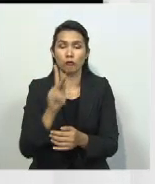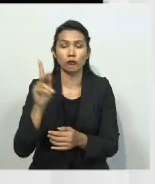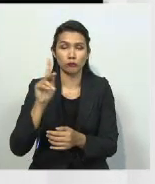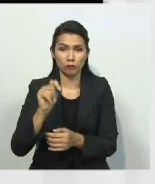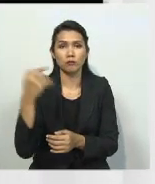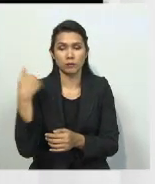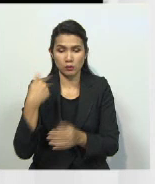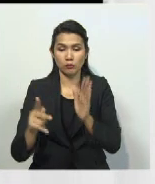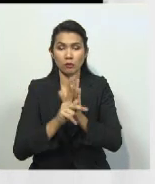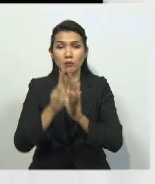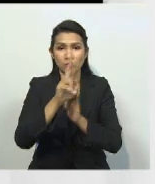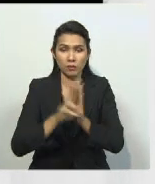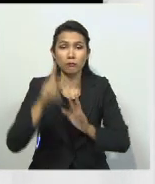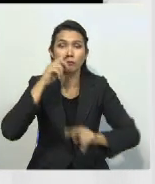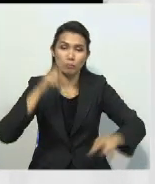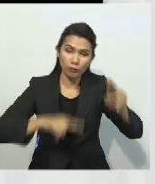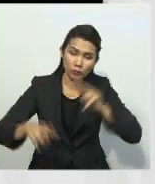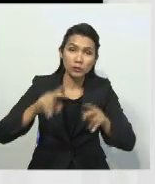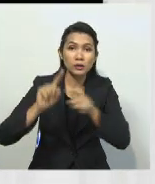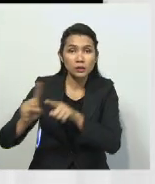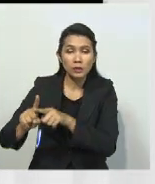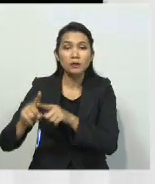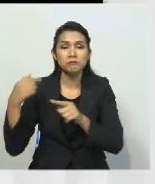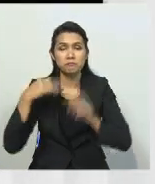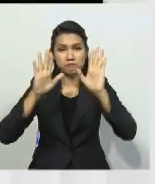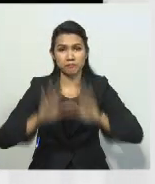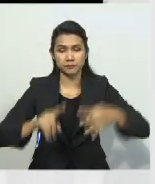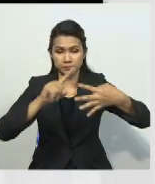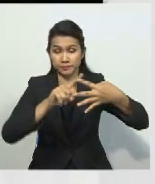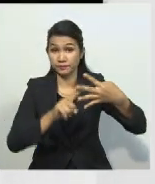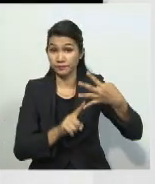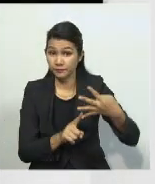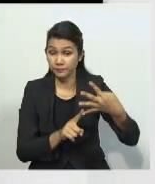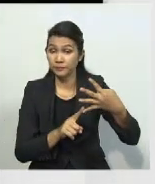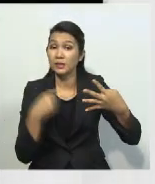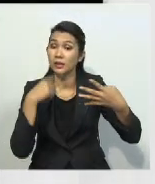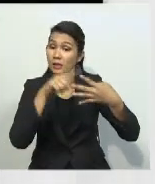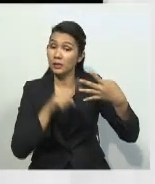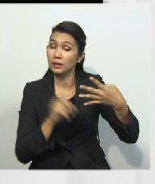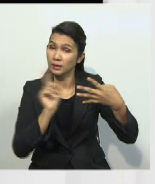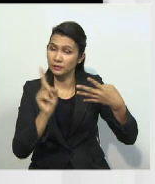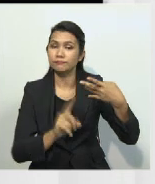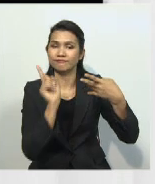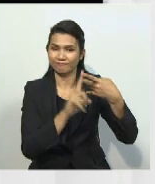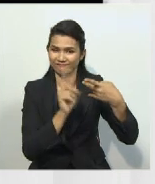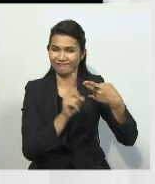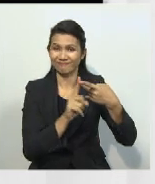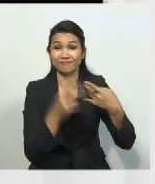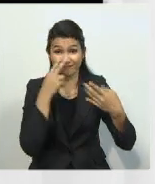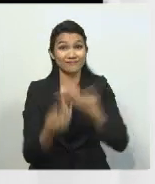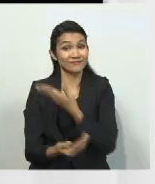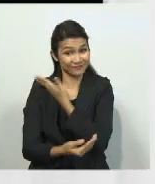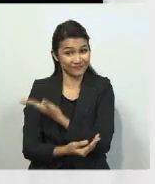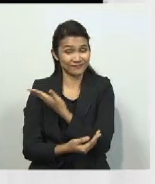มดูแลป้องกันปัญหาการทุจริตเลือกตั้งใน4มาตรการหลักๆนะคะ4มาตรการหลักประกอบด้วยนี่ค่ะขึ้นมา